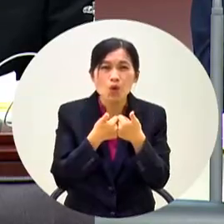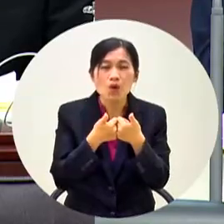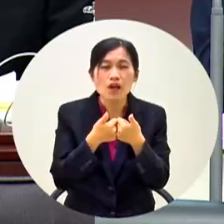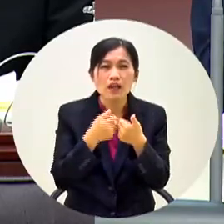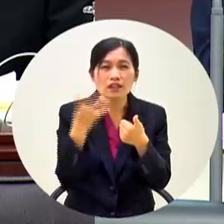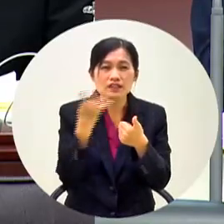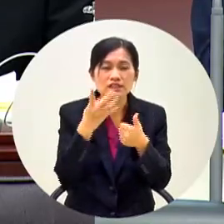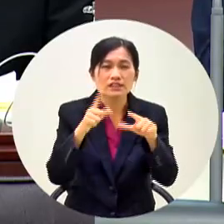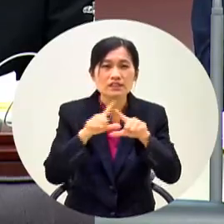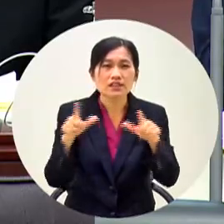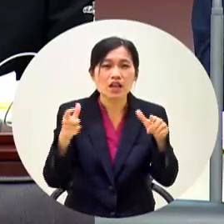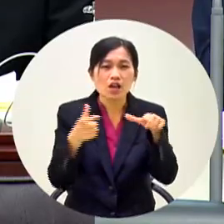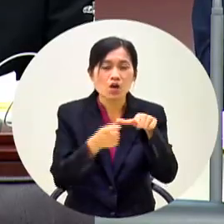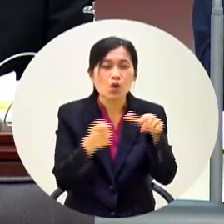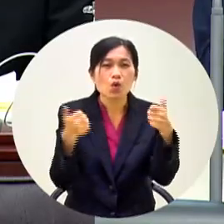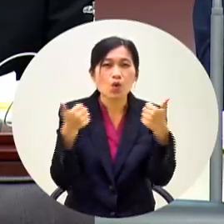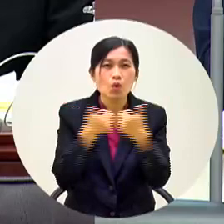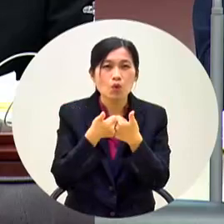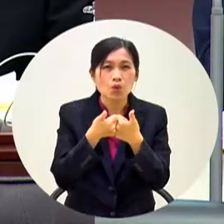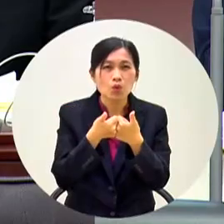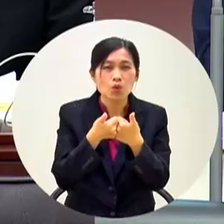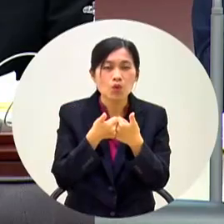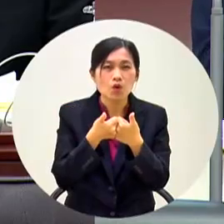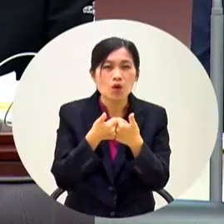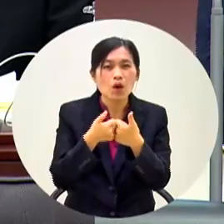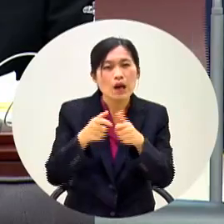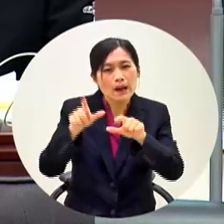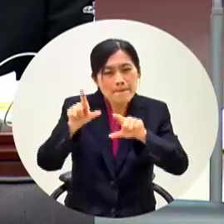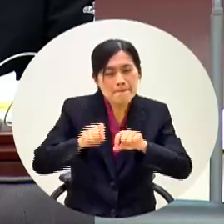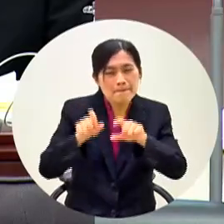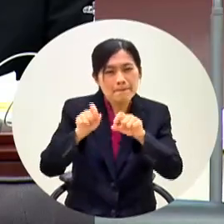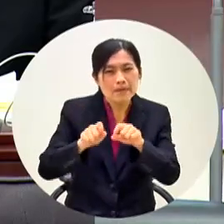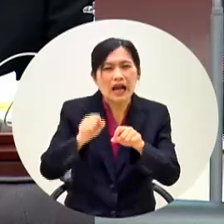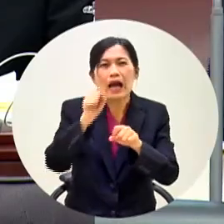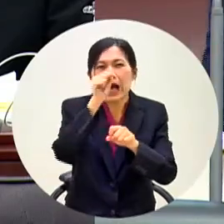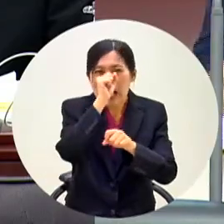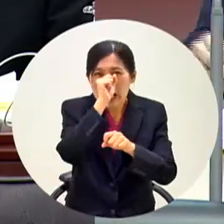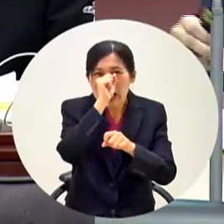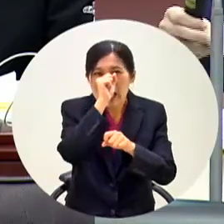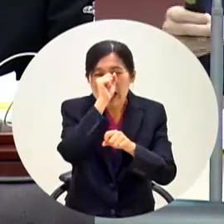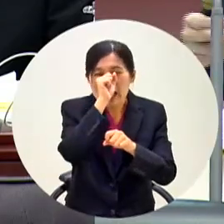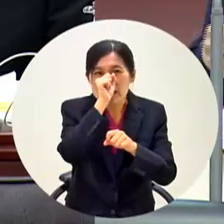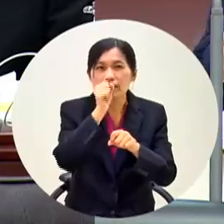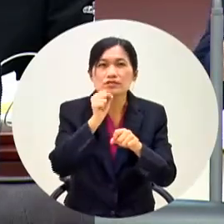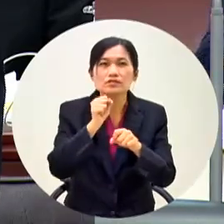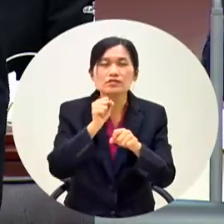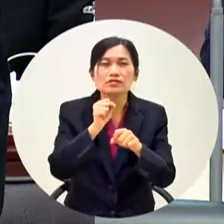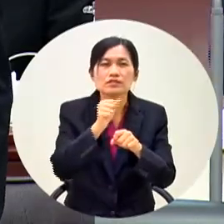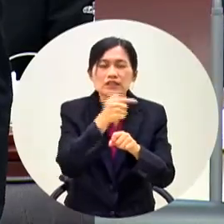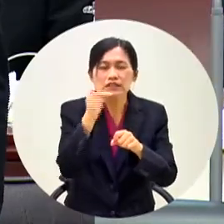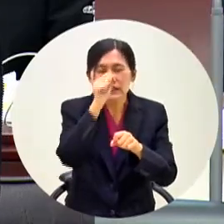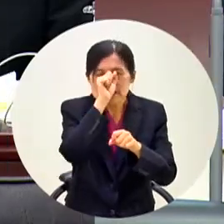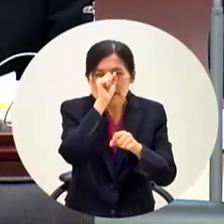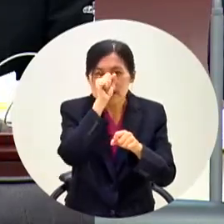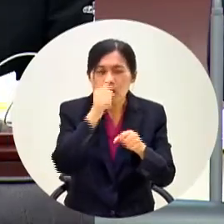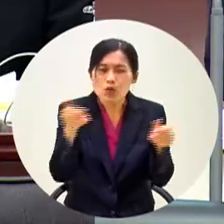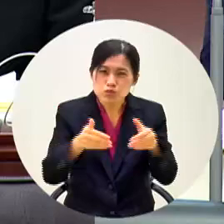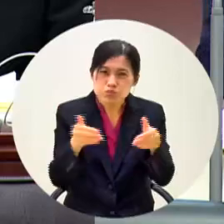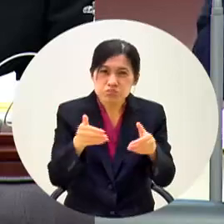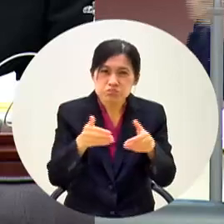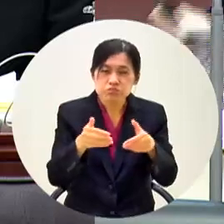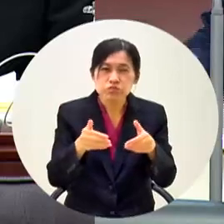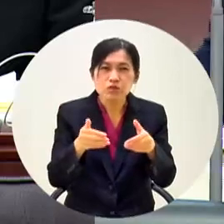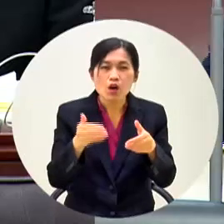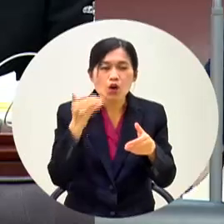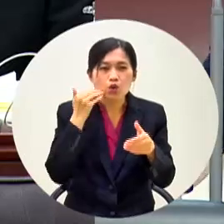会，我们都全部找来重优来评定新的现在的建造成本。那假如迁村是两年，